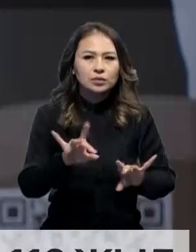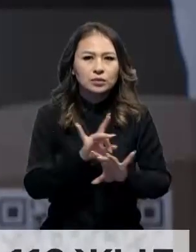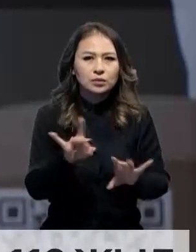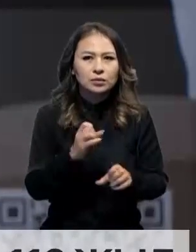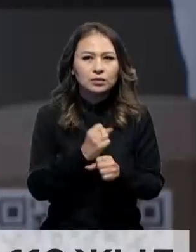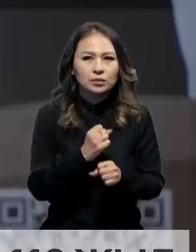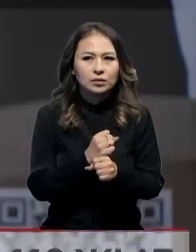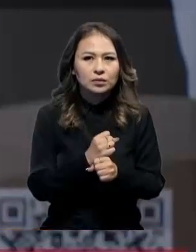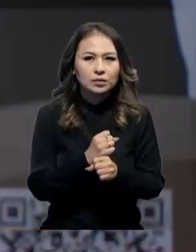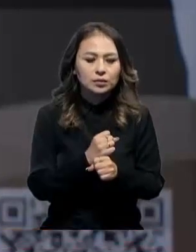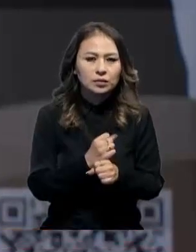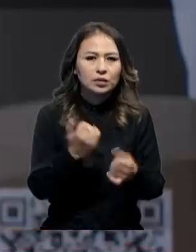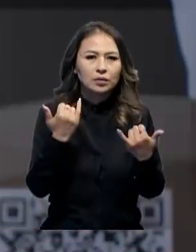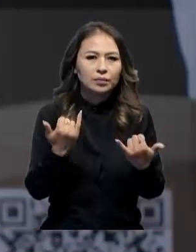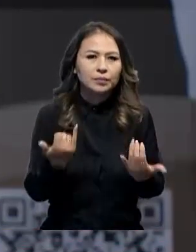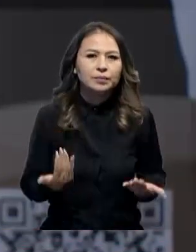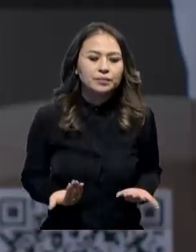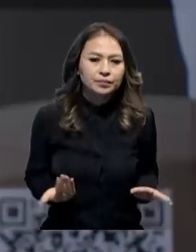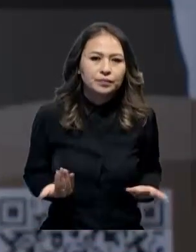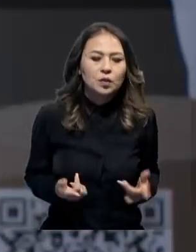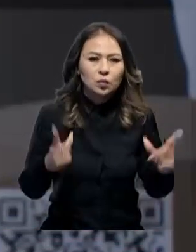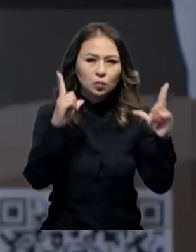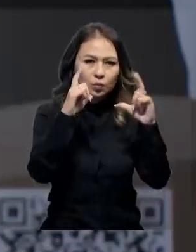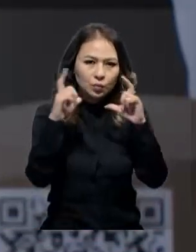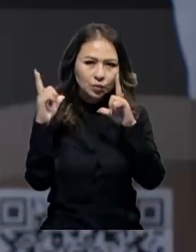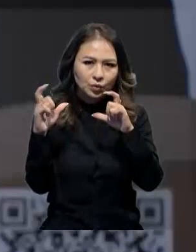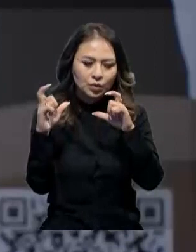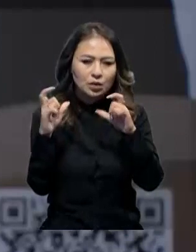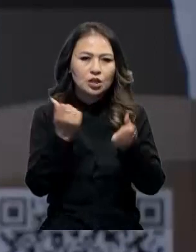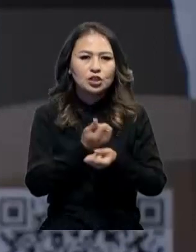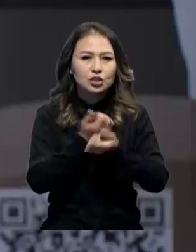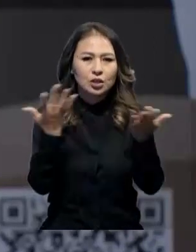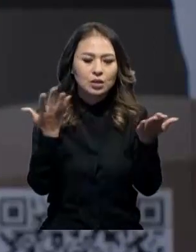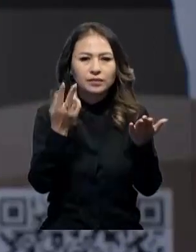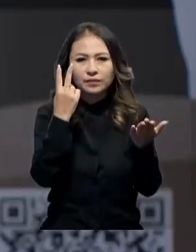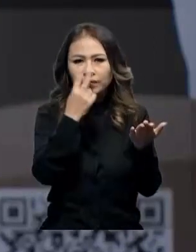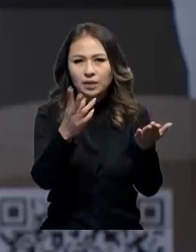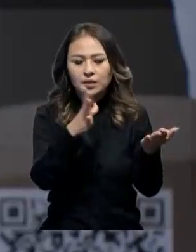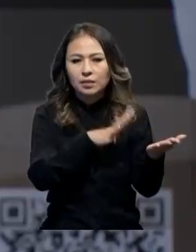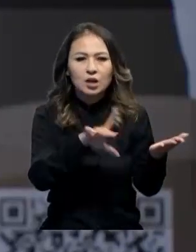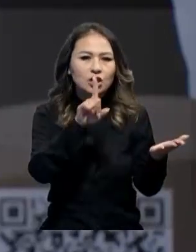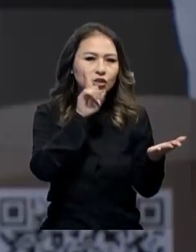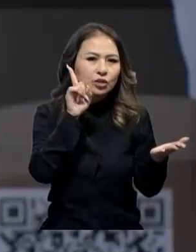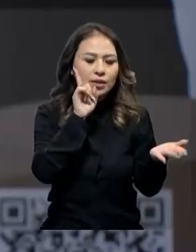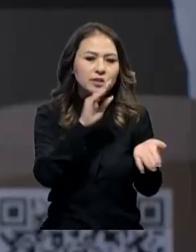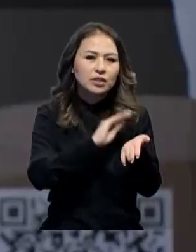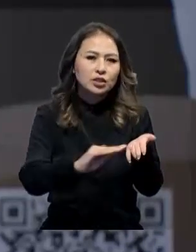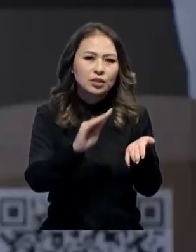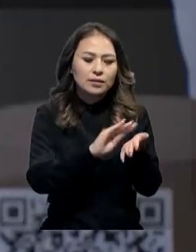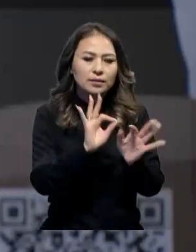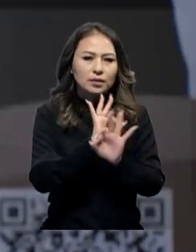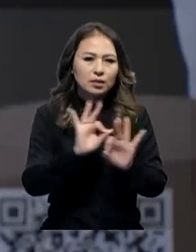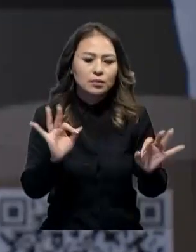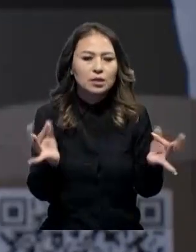мақалалар, өзінің архивтегі шығармаларын, суреттерін және жарық көрмеген өзінің жастай жазған керемет